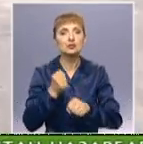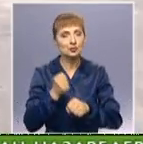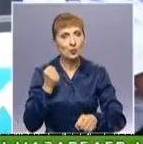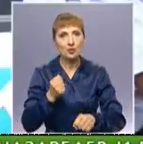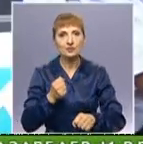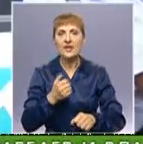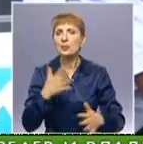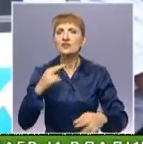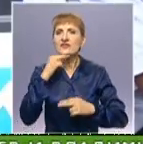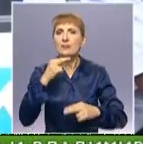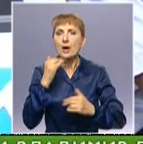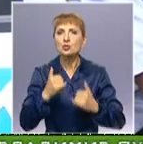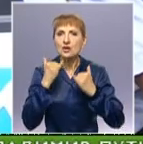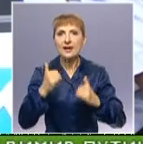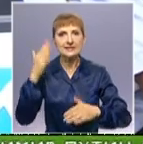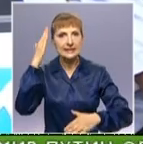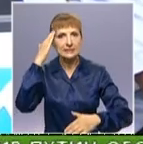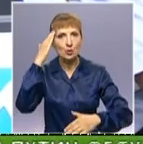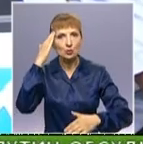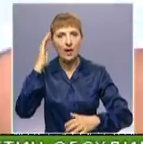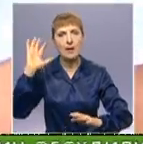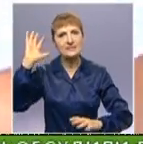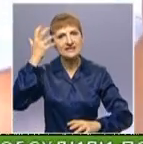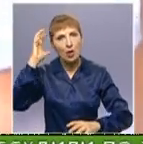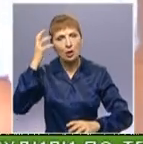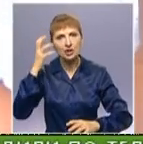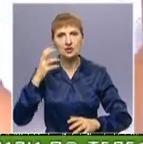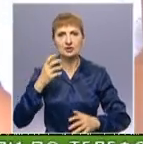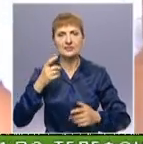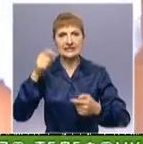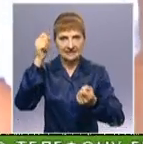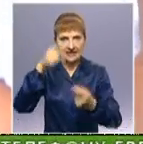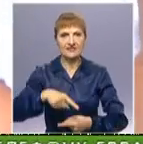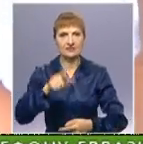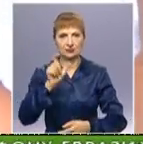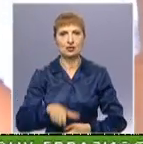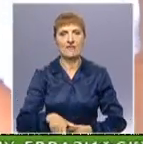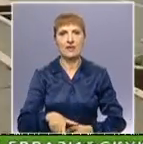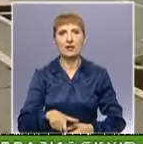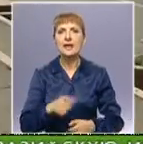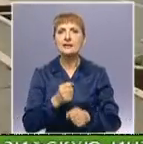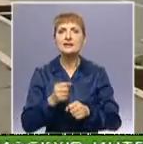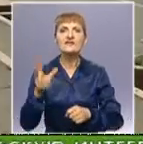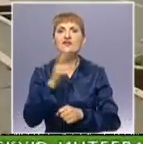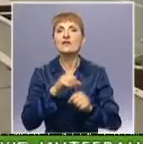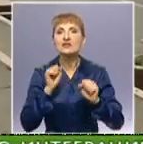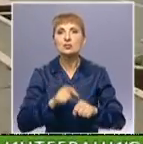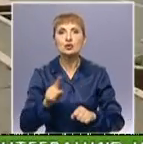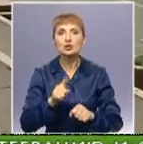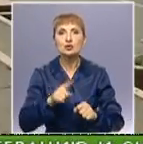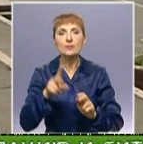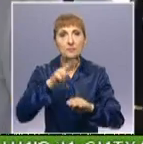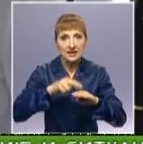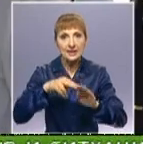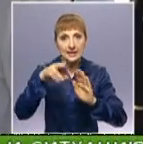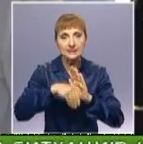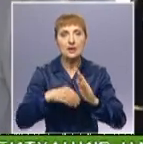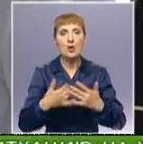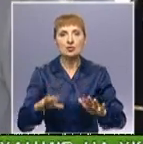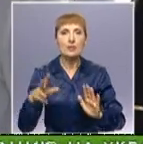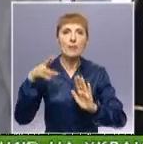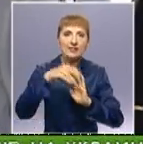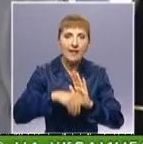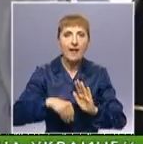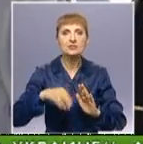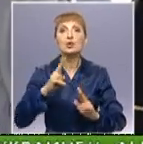строже. Большое внимание уделяется интеллектуальному и психологическому соответствию кандидата. Делается все возможное, чтобы ряды блюстителей порядка пополняли